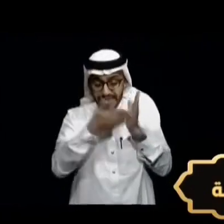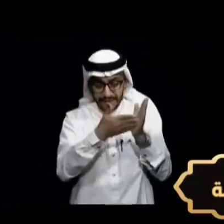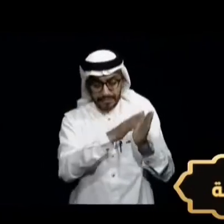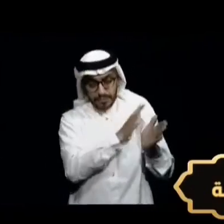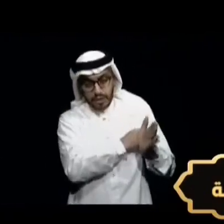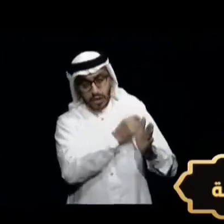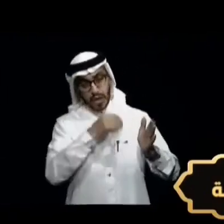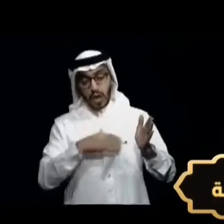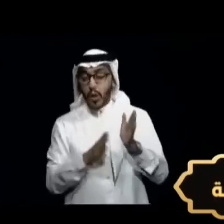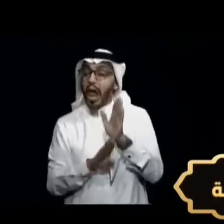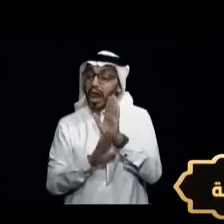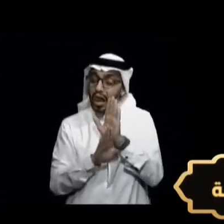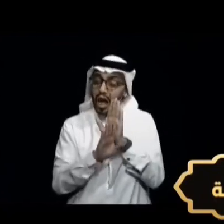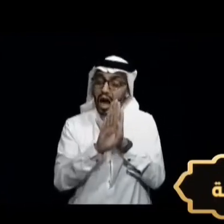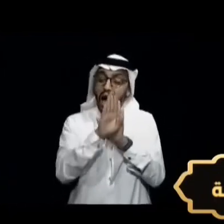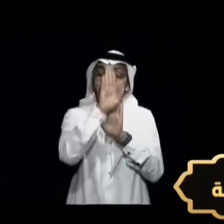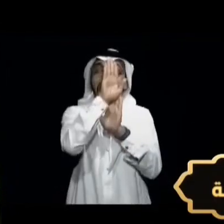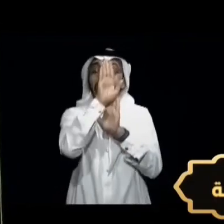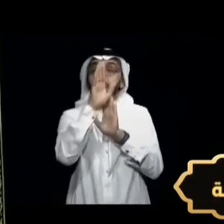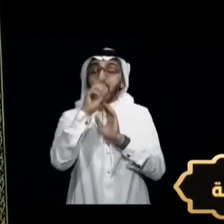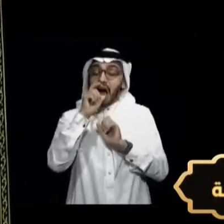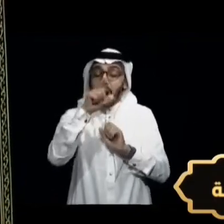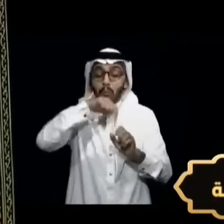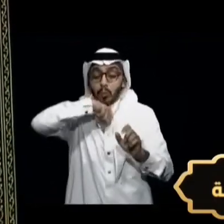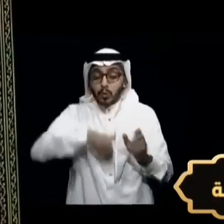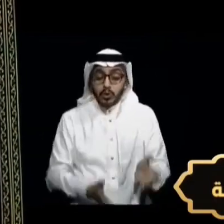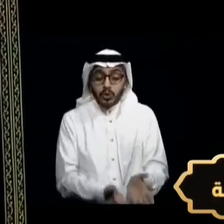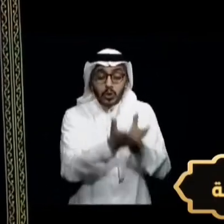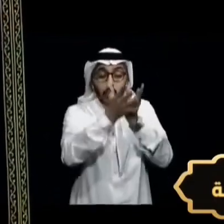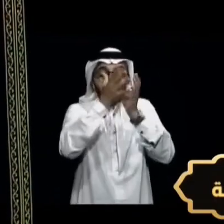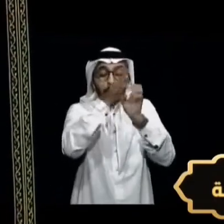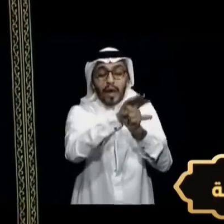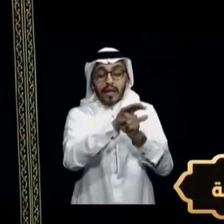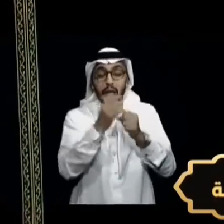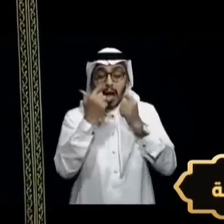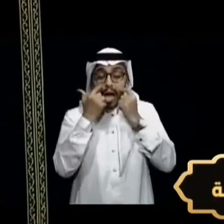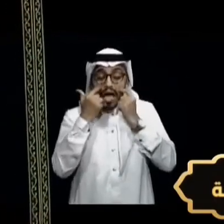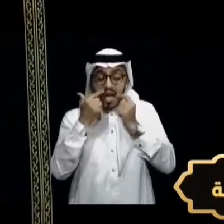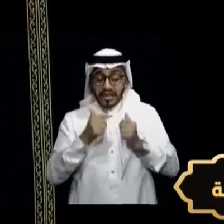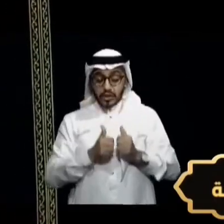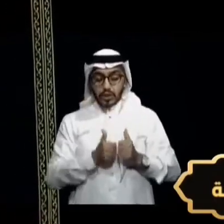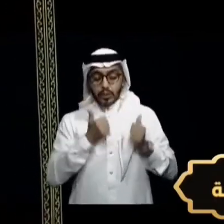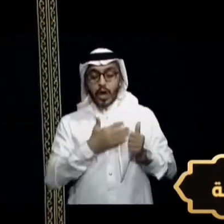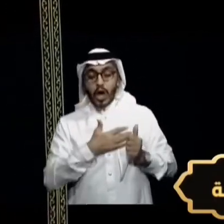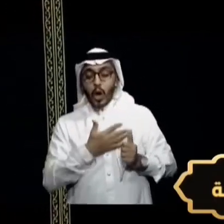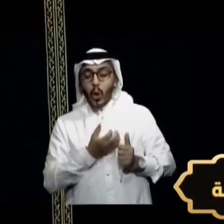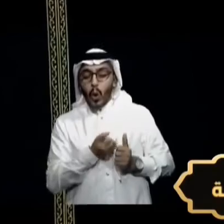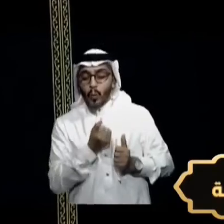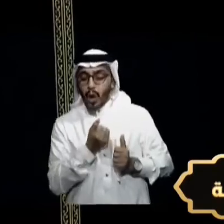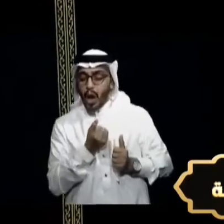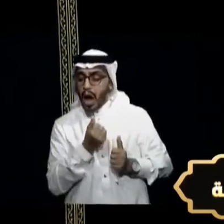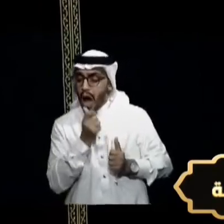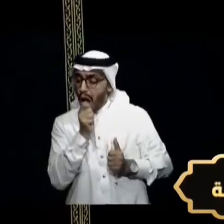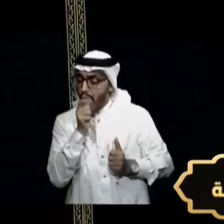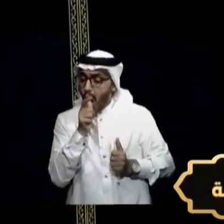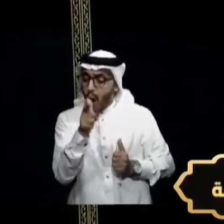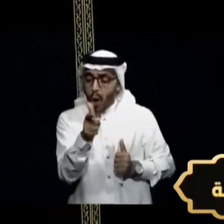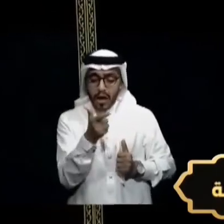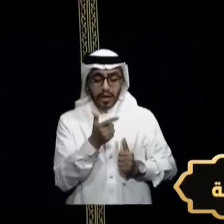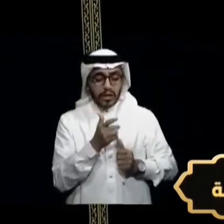علاه: ورفعنا لك ذكرك. تحيا القلوب إذا تتلى